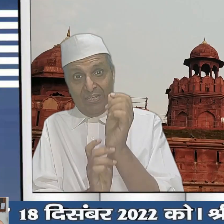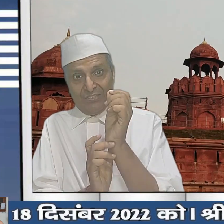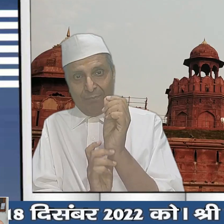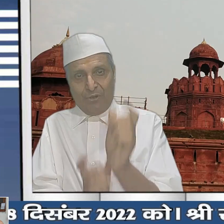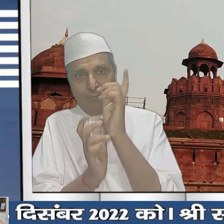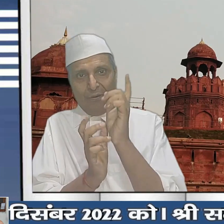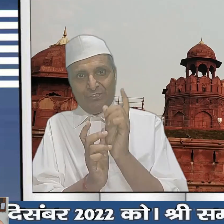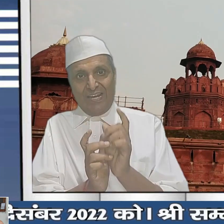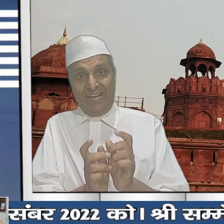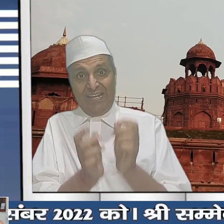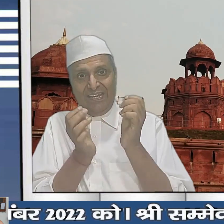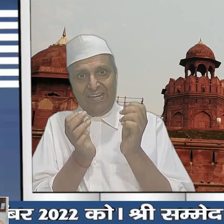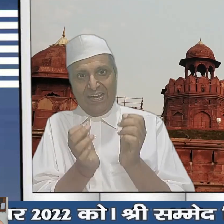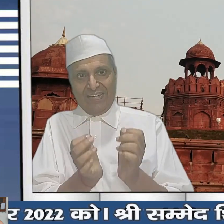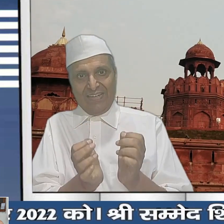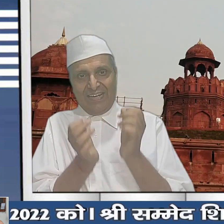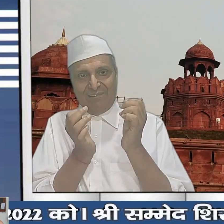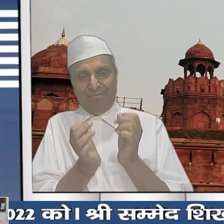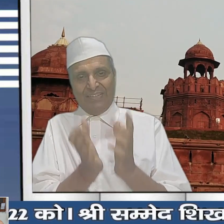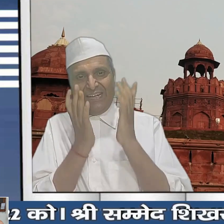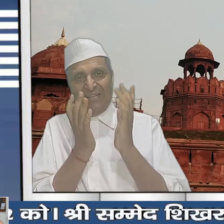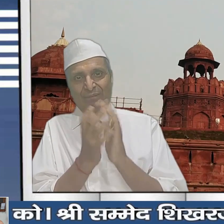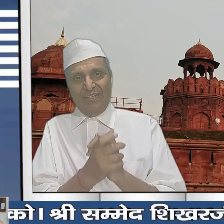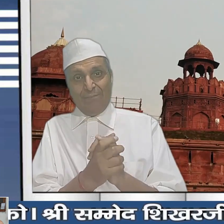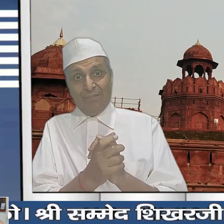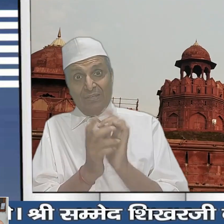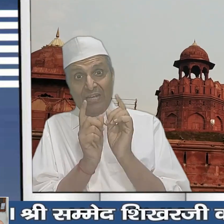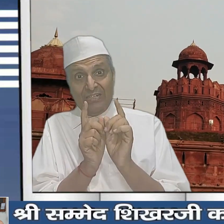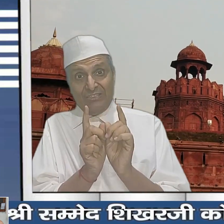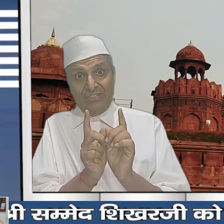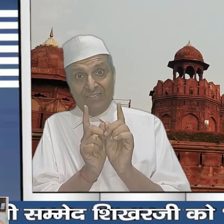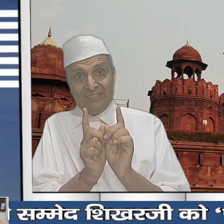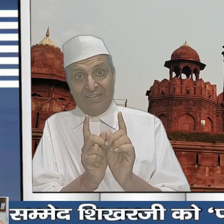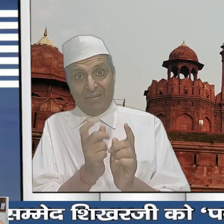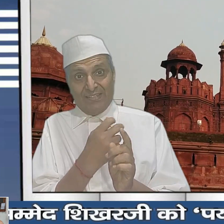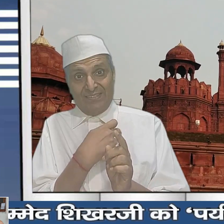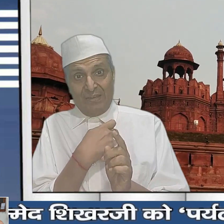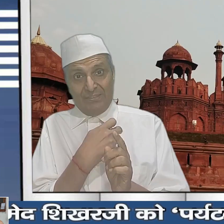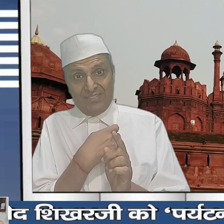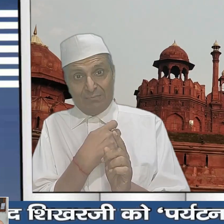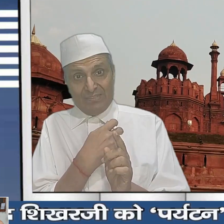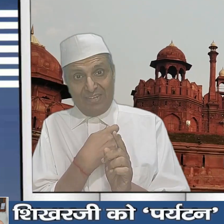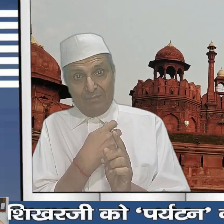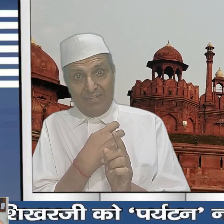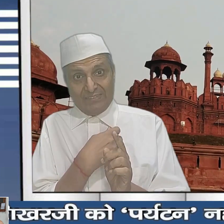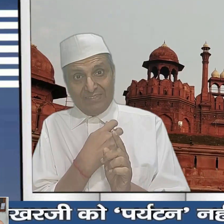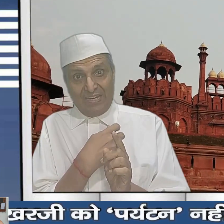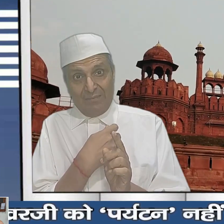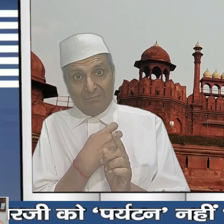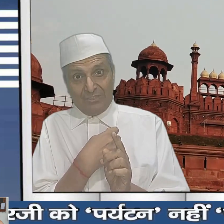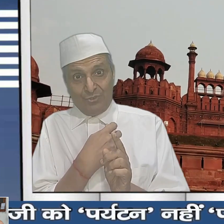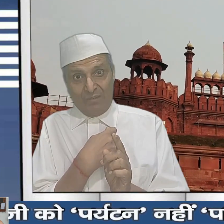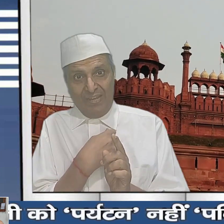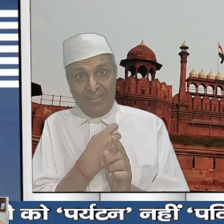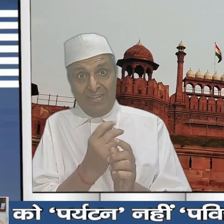सामने, सबको पहुंचना है लाल किला मैदान में। अगर शिखर जी से हमारा जरा भी जज्बा, जरा भी नाता, जरा